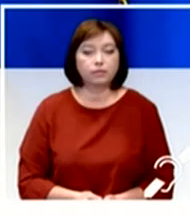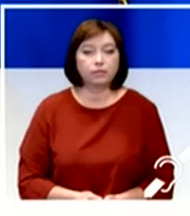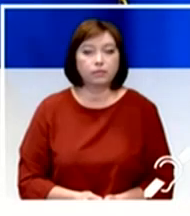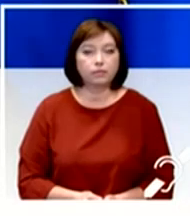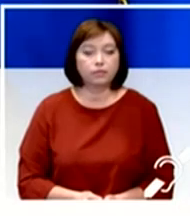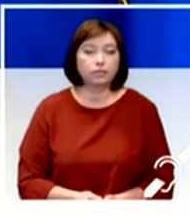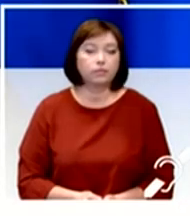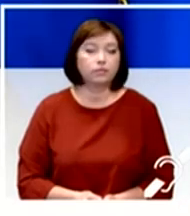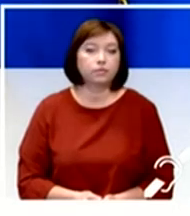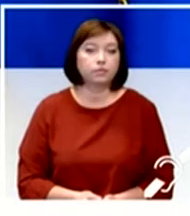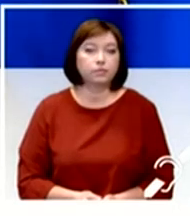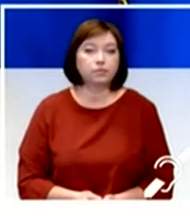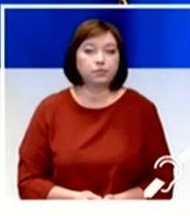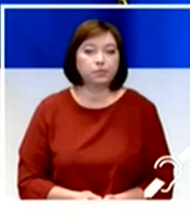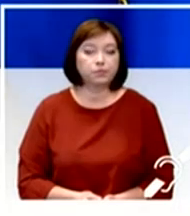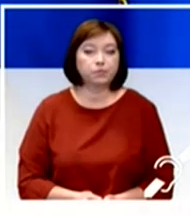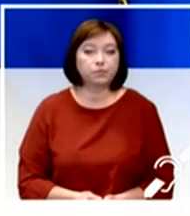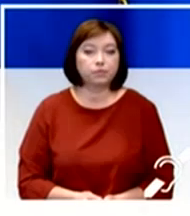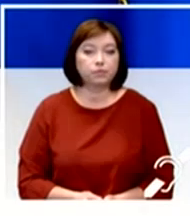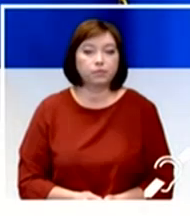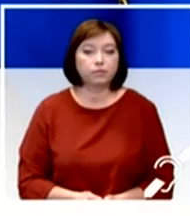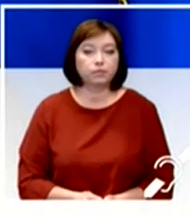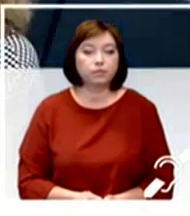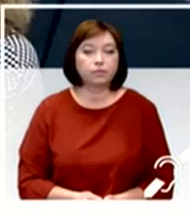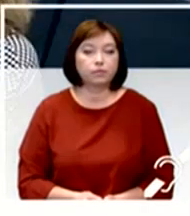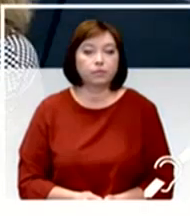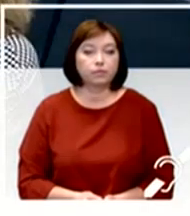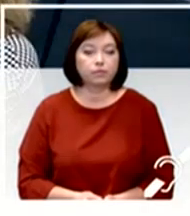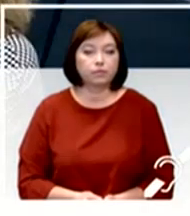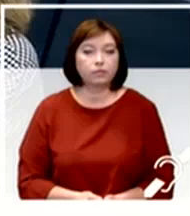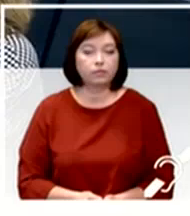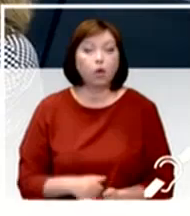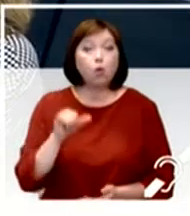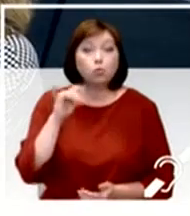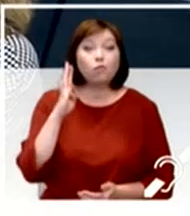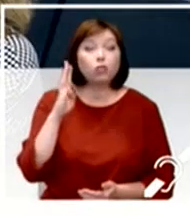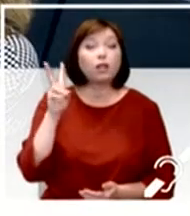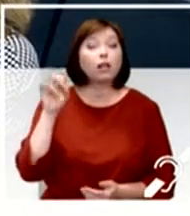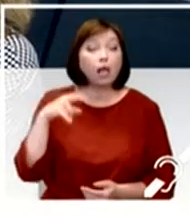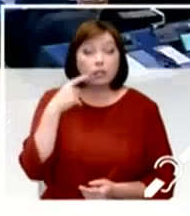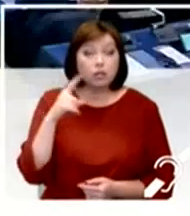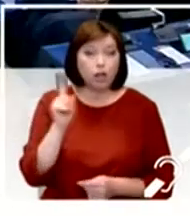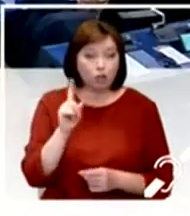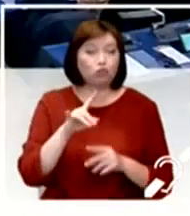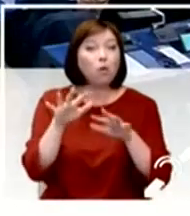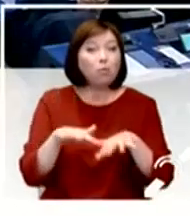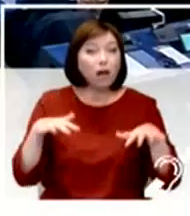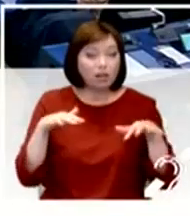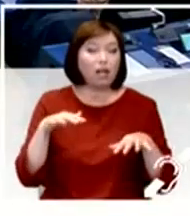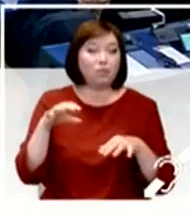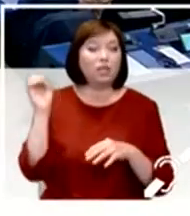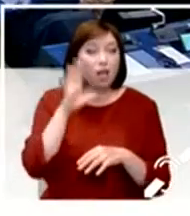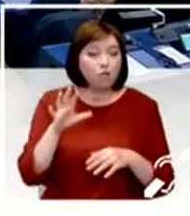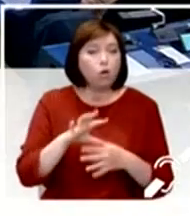behind. In a world where size and weight matters. Ursula von der Leyen a subliniat că executivul european